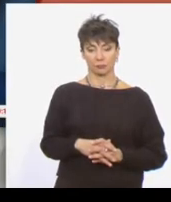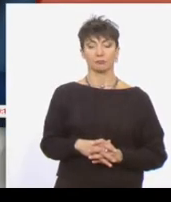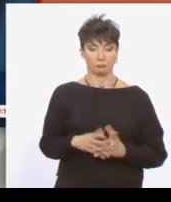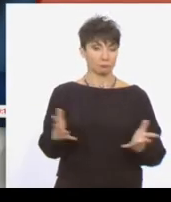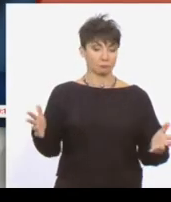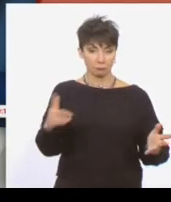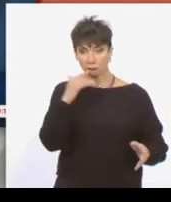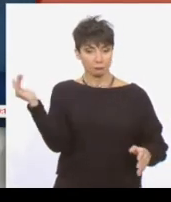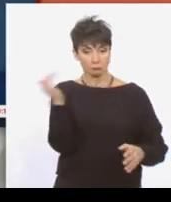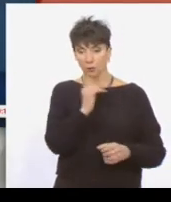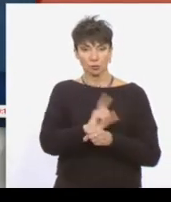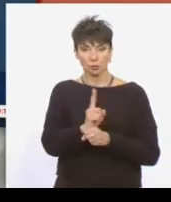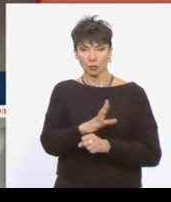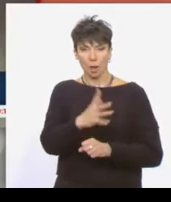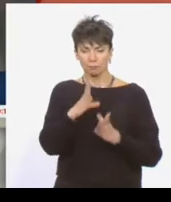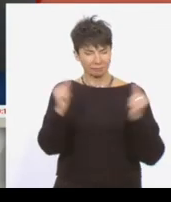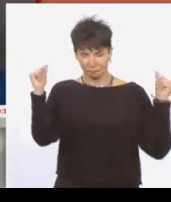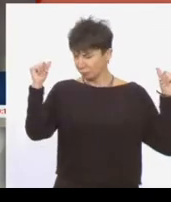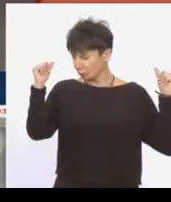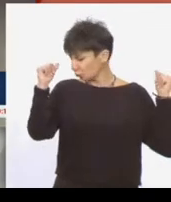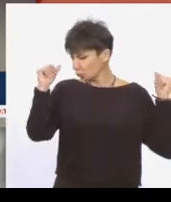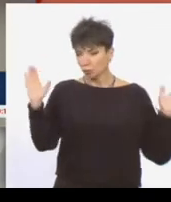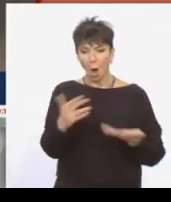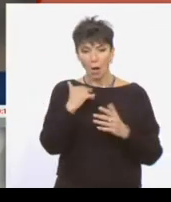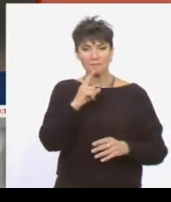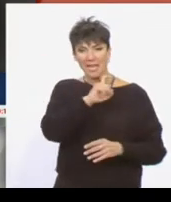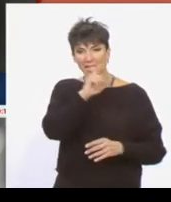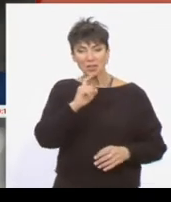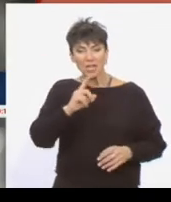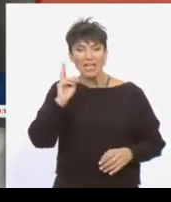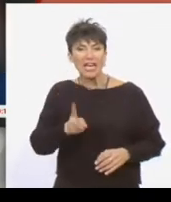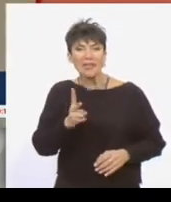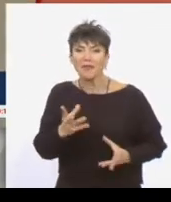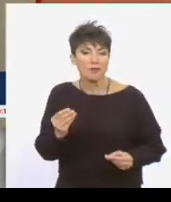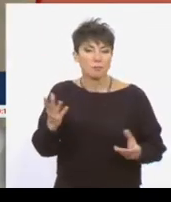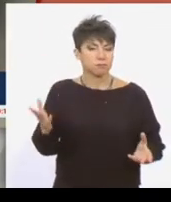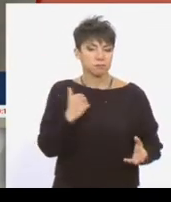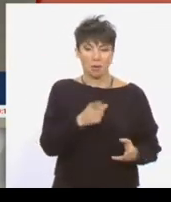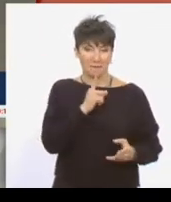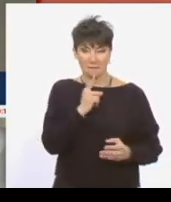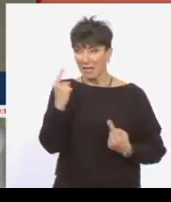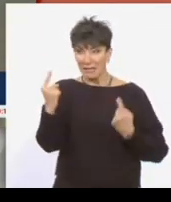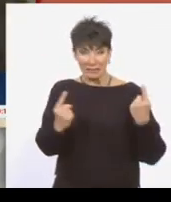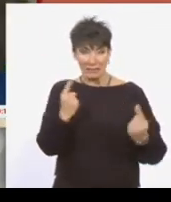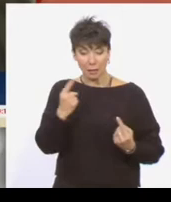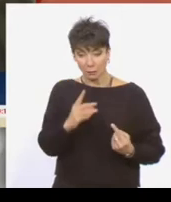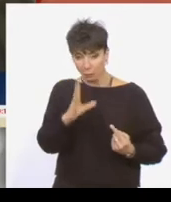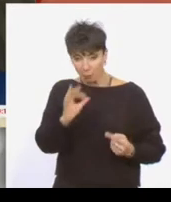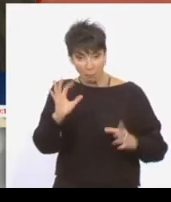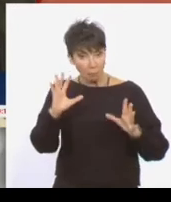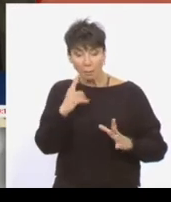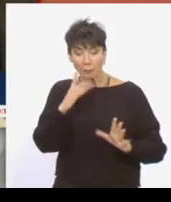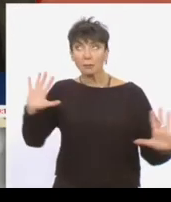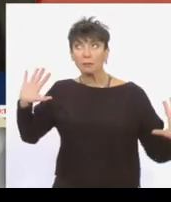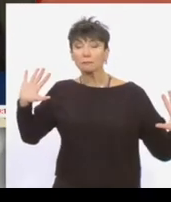Από τη μια στιγμή στην άλλη έχασαν τα πάντα. Η ζωή τους κινδυνεύει. Αλλά ακόμα και σε αυτές τις συνθήκες δεν αποχωρίζονται